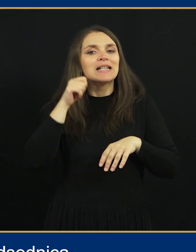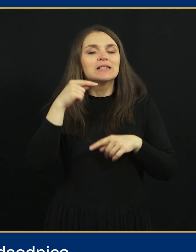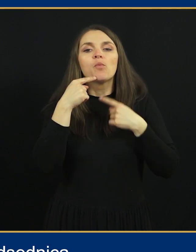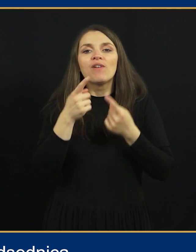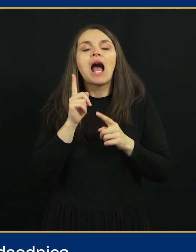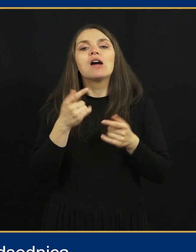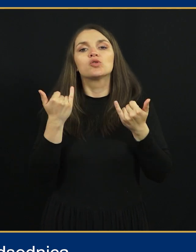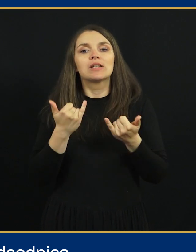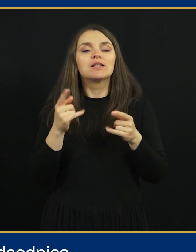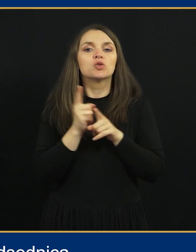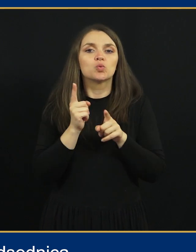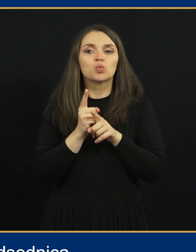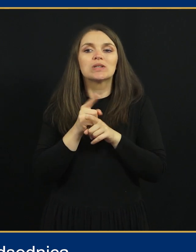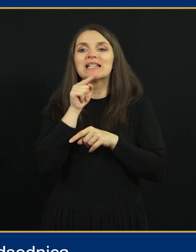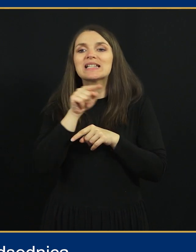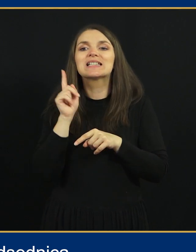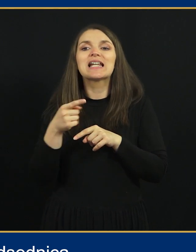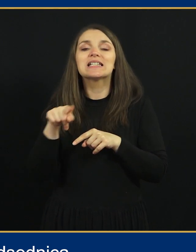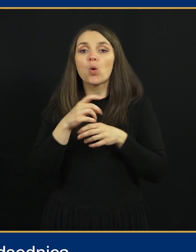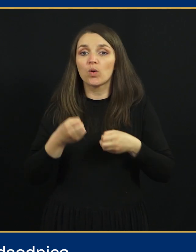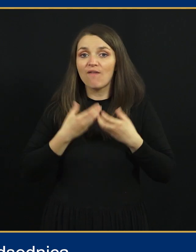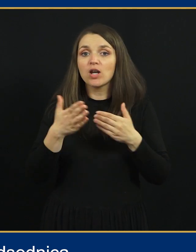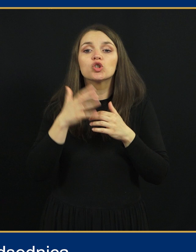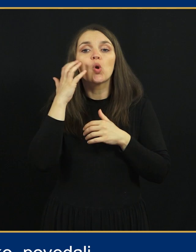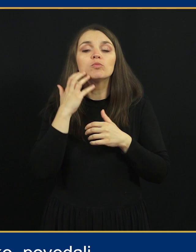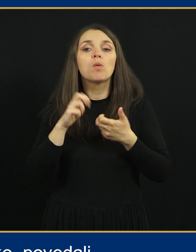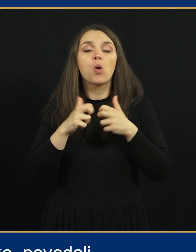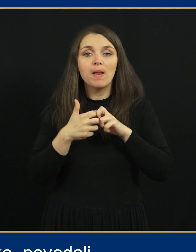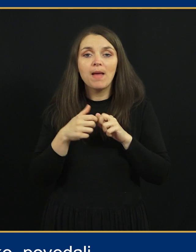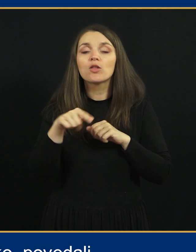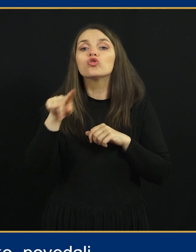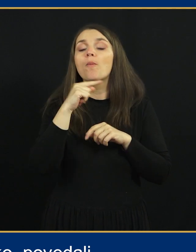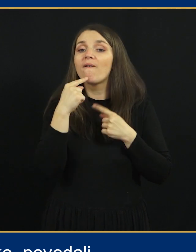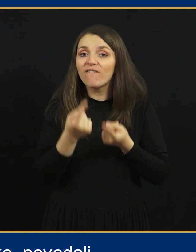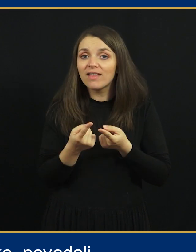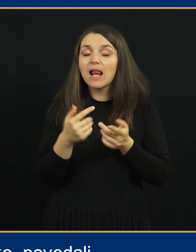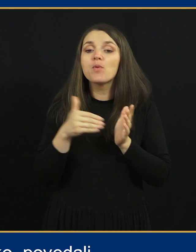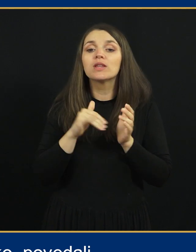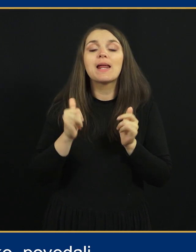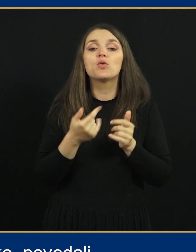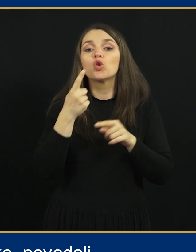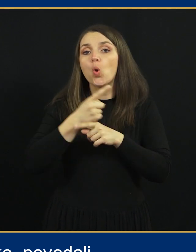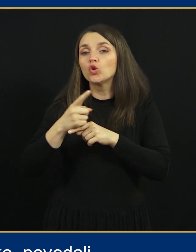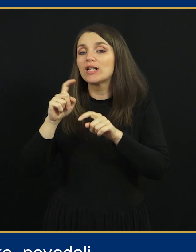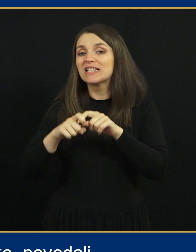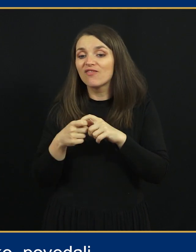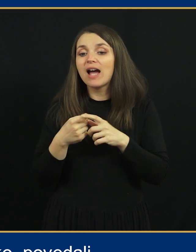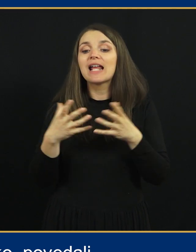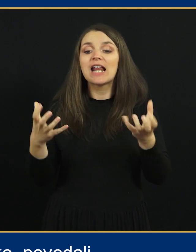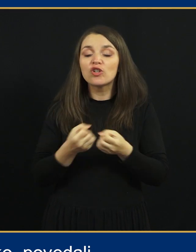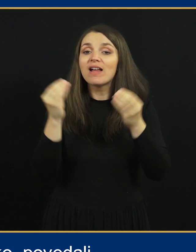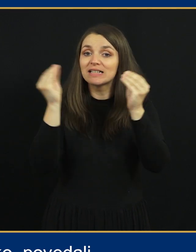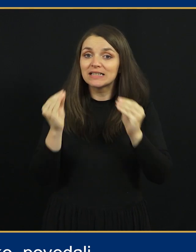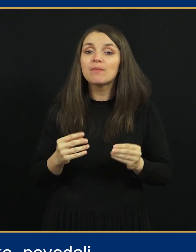gospa predsednica povedala in kar so danes tudi tisti, ki se ukvarjajo z romsko problematiko povedali, potrebno je določene